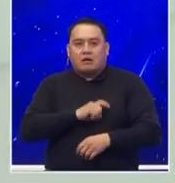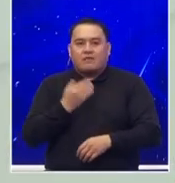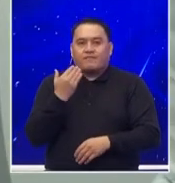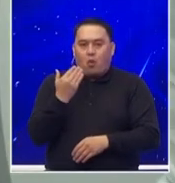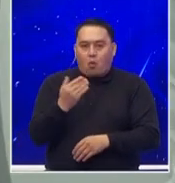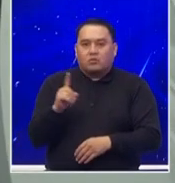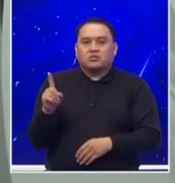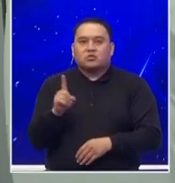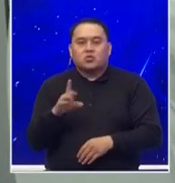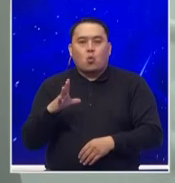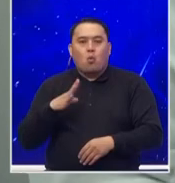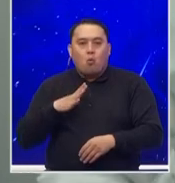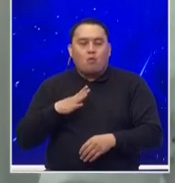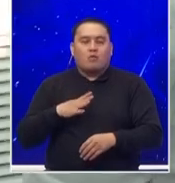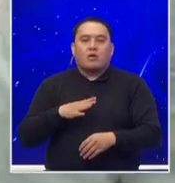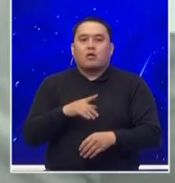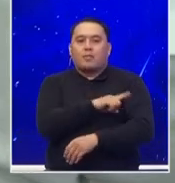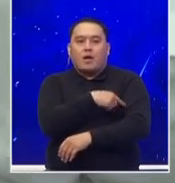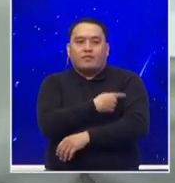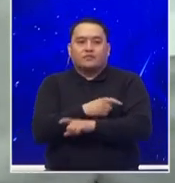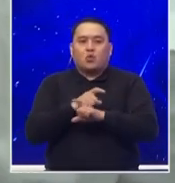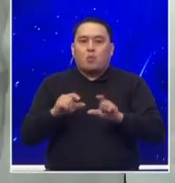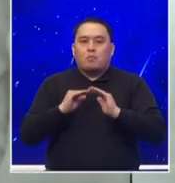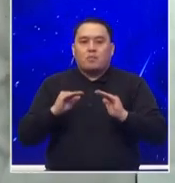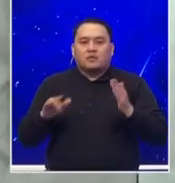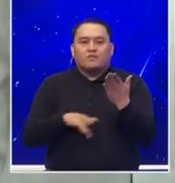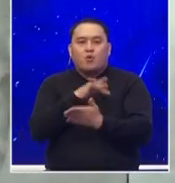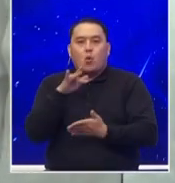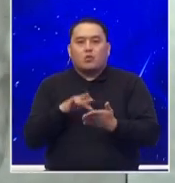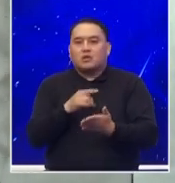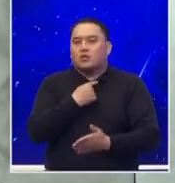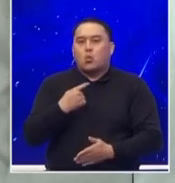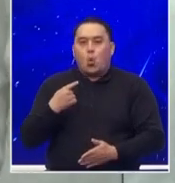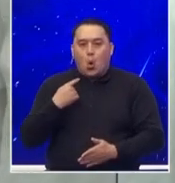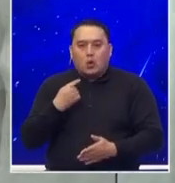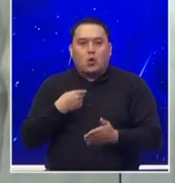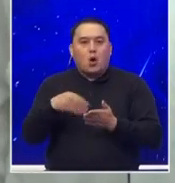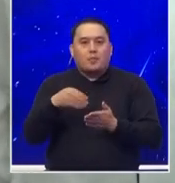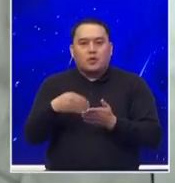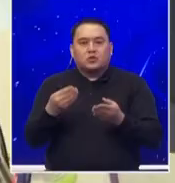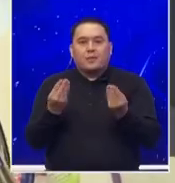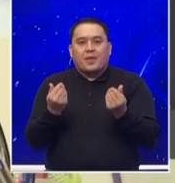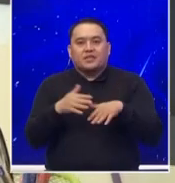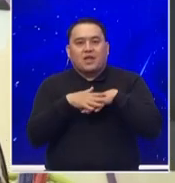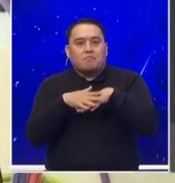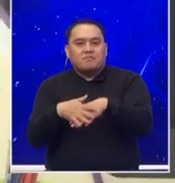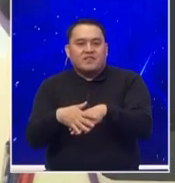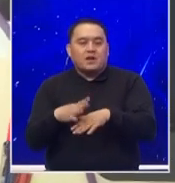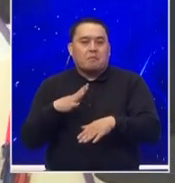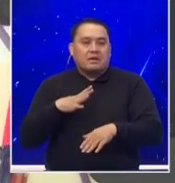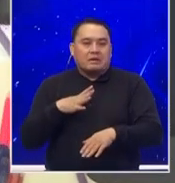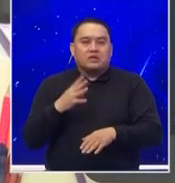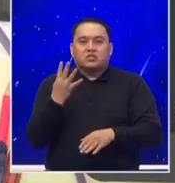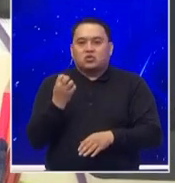томографа, появившегося на базе многопрофильной областной детской больницы города Талдыкорган. На его приобретение из местного бюджета было выделено